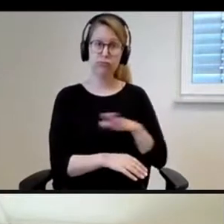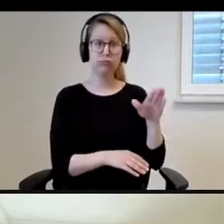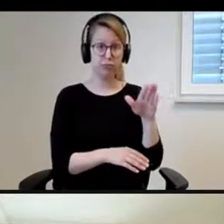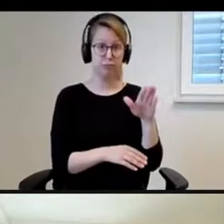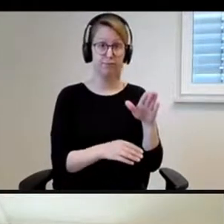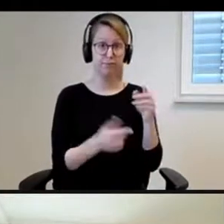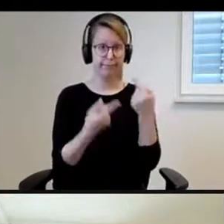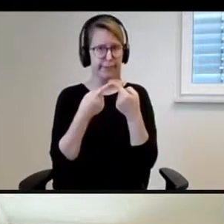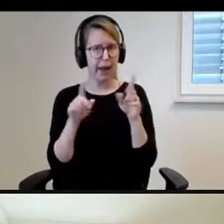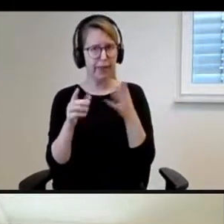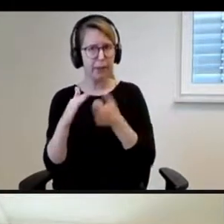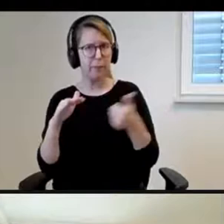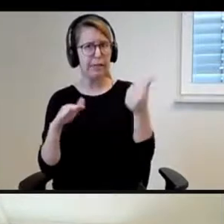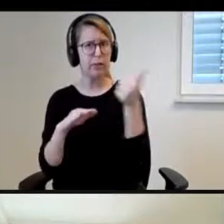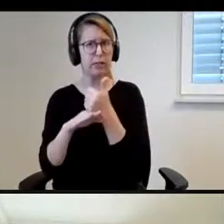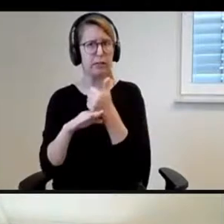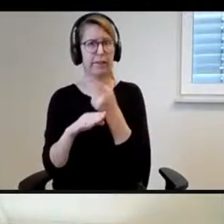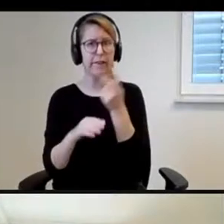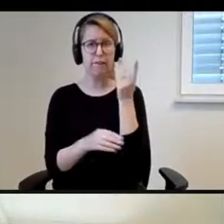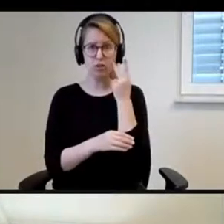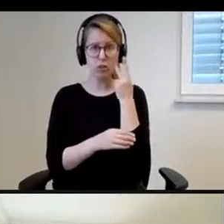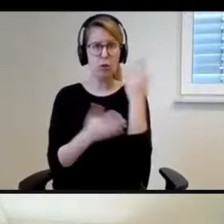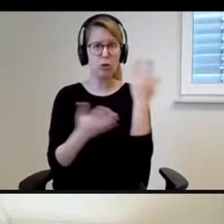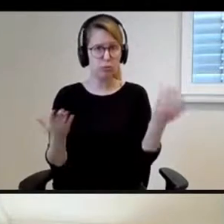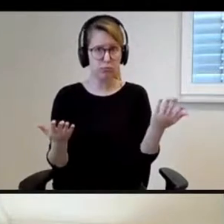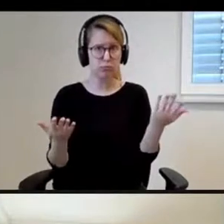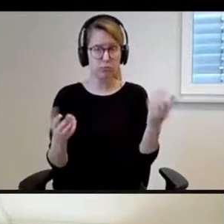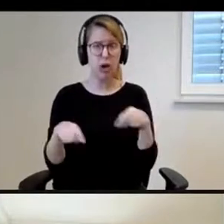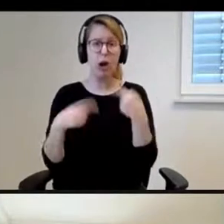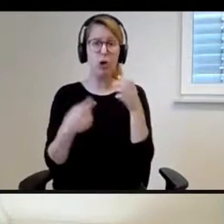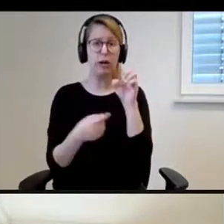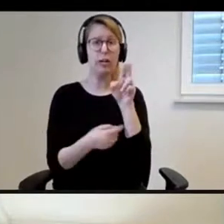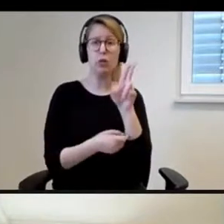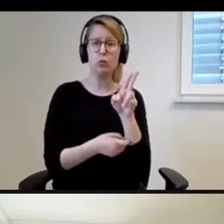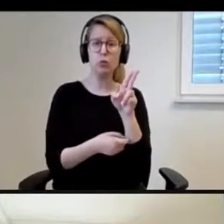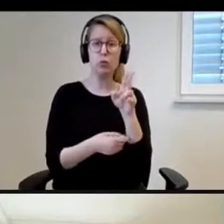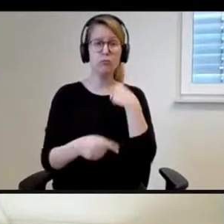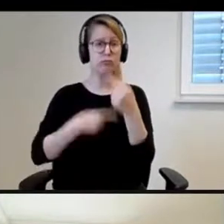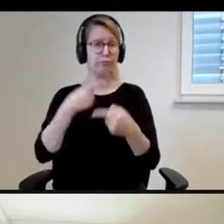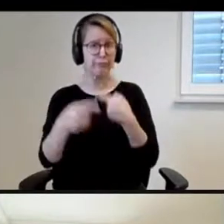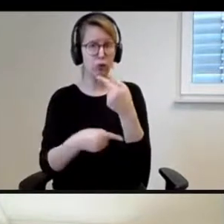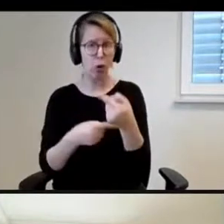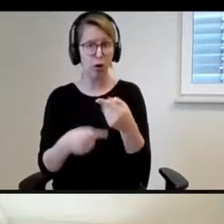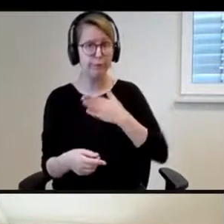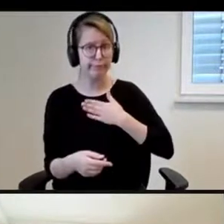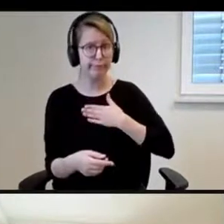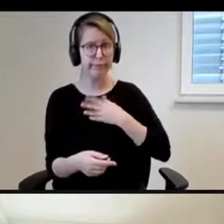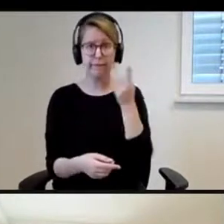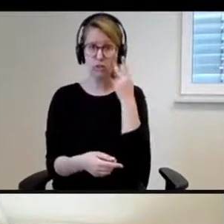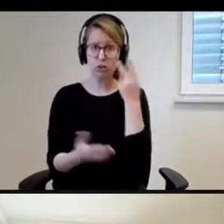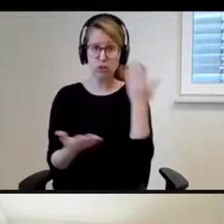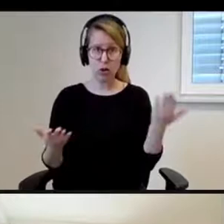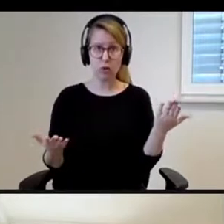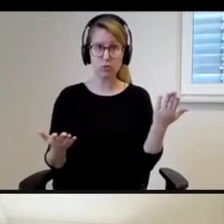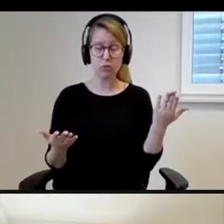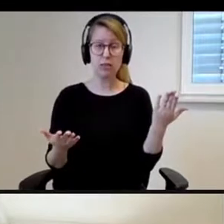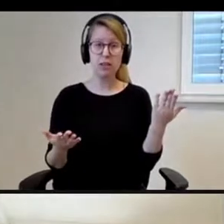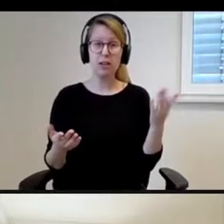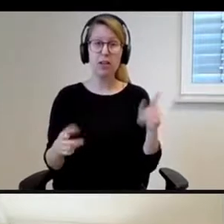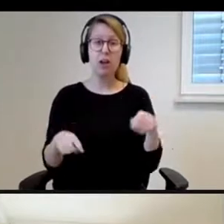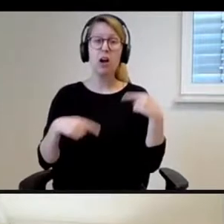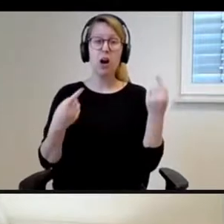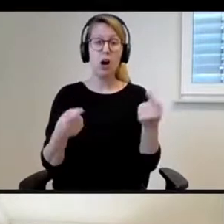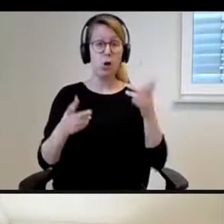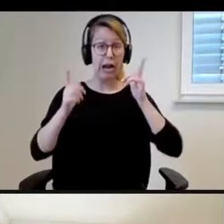Lesquelles est le rôle de l'Union européenne? Et lesquelles sont vos attentes, chers participants, par rapport à